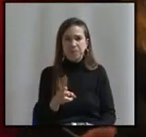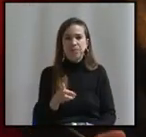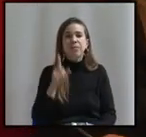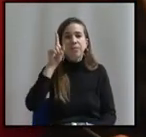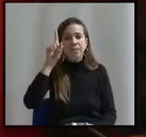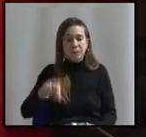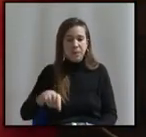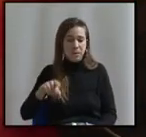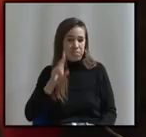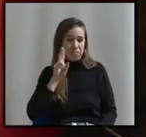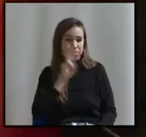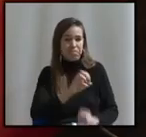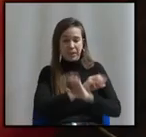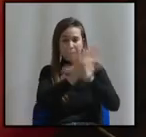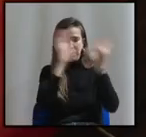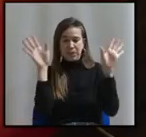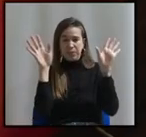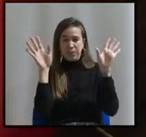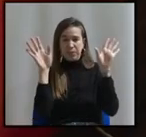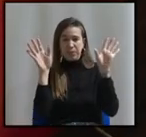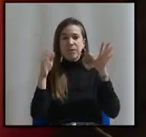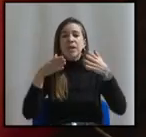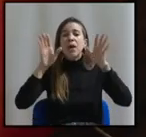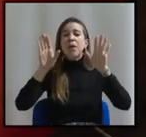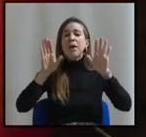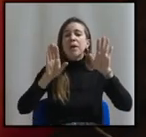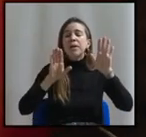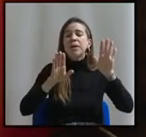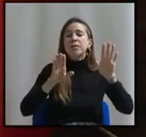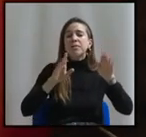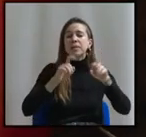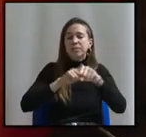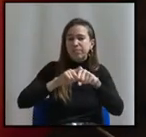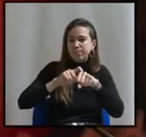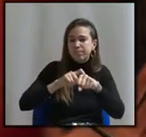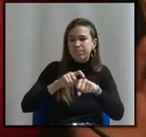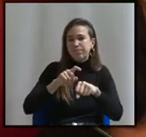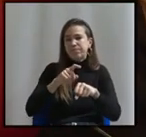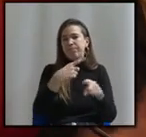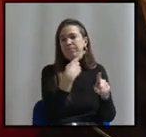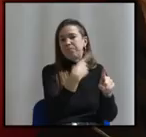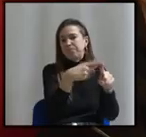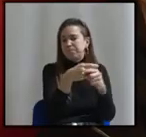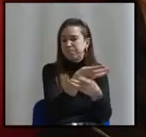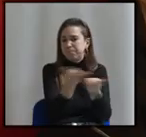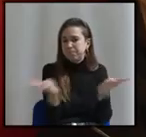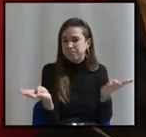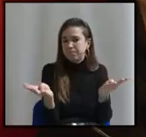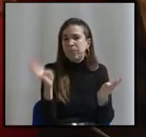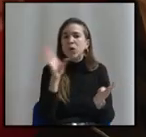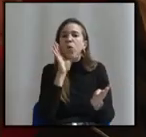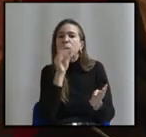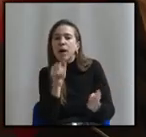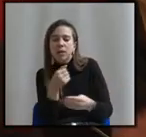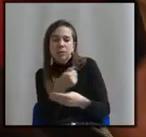un fet evident que malgrat les diferències ideològiques que podem tenir amb l'equip de govern, que és